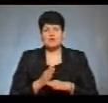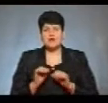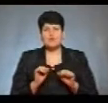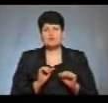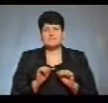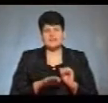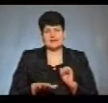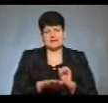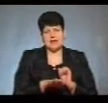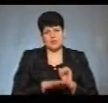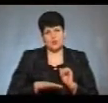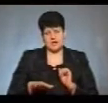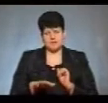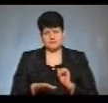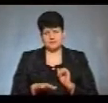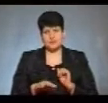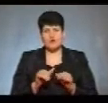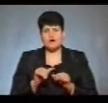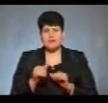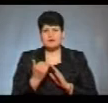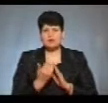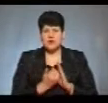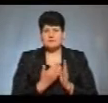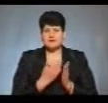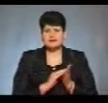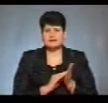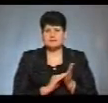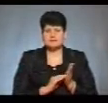управління територіями. Тобто деякі програми вказують на те, що